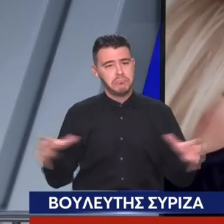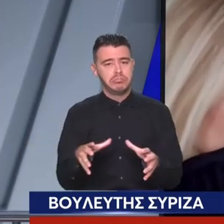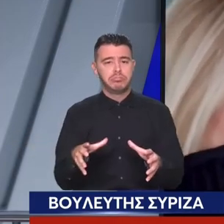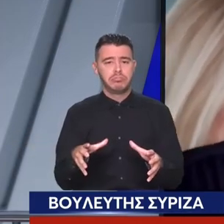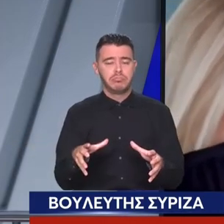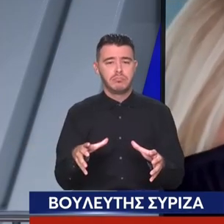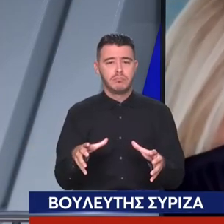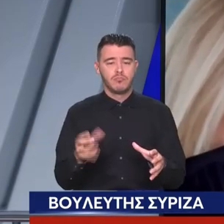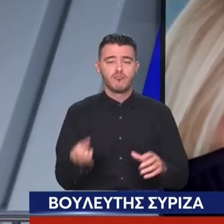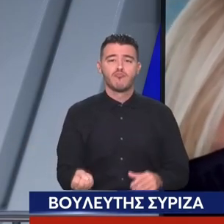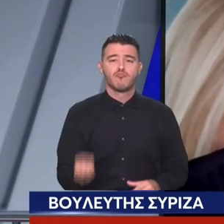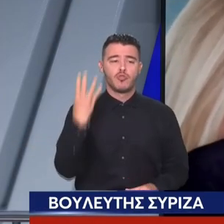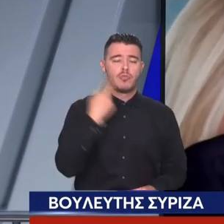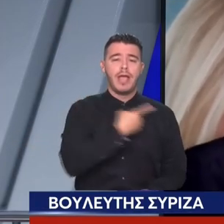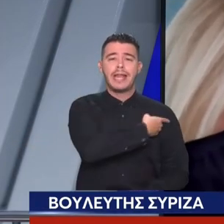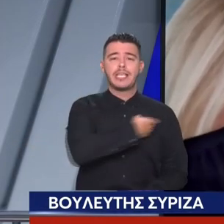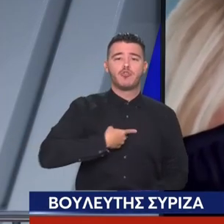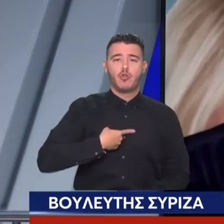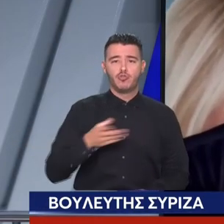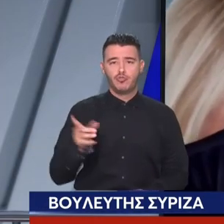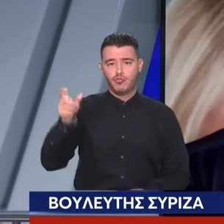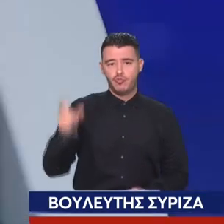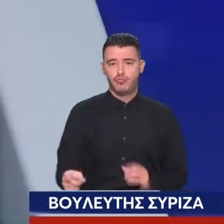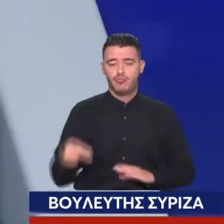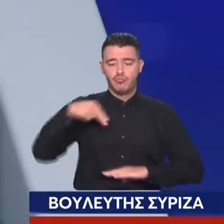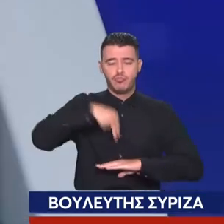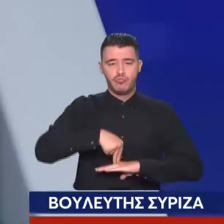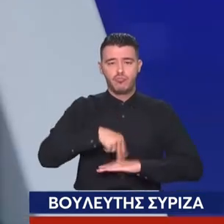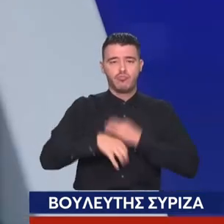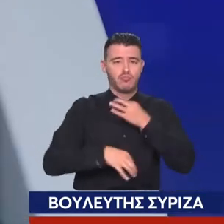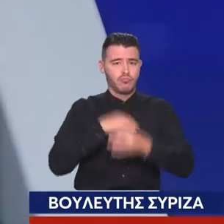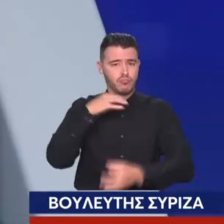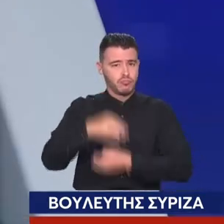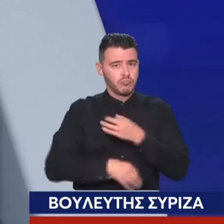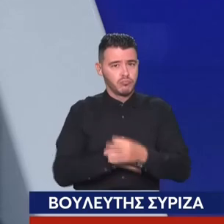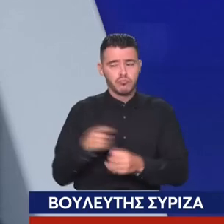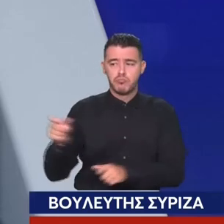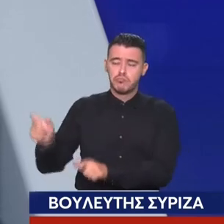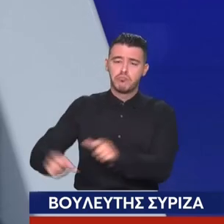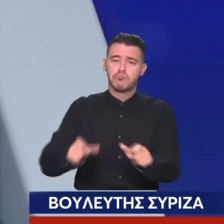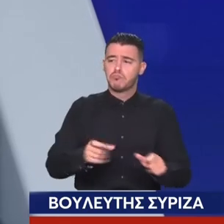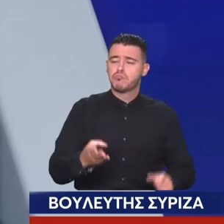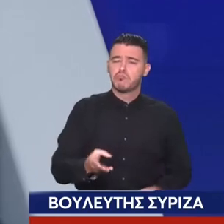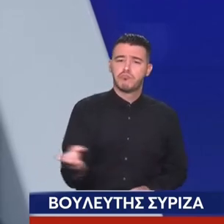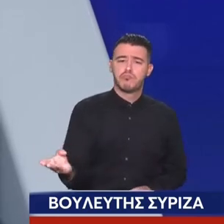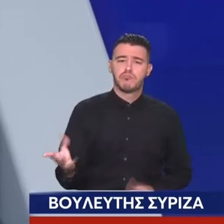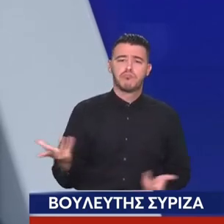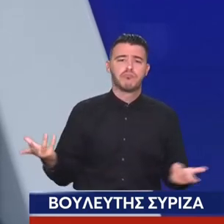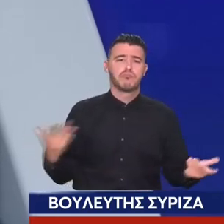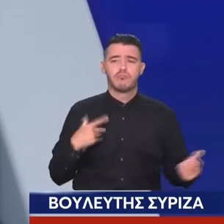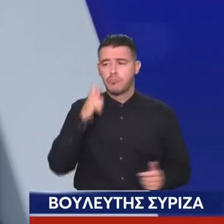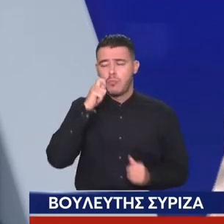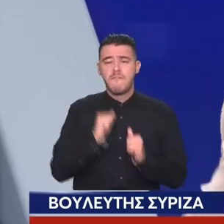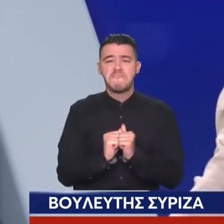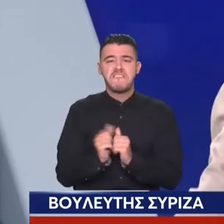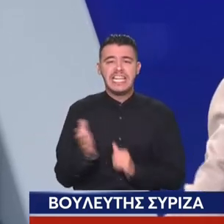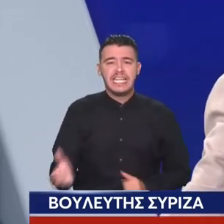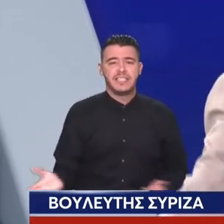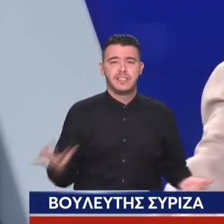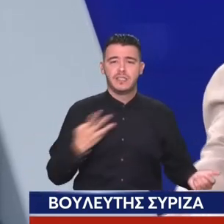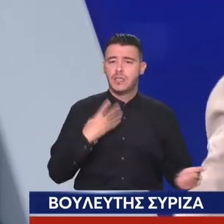νέος αρχηγός να μιλήσει. Mm-hmm. Και είναι όλα αυτά τα παλιά, τα παραδοσιακά στελέχη. Είναι από κάτω, να σας πω και ονόματα. Είναι ο κύριος Φίλης, είναι ο κύριος Βούτσης,